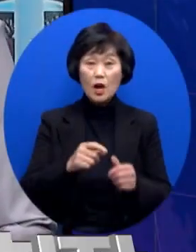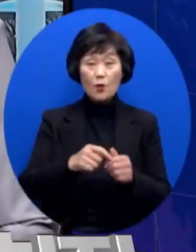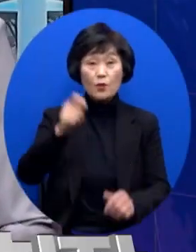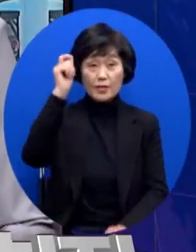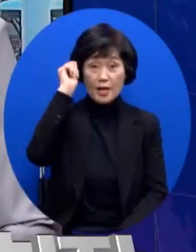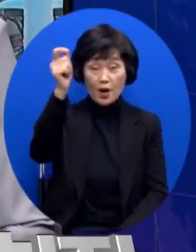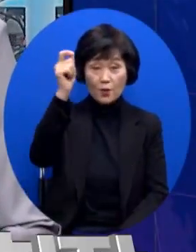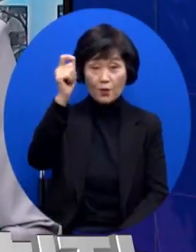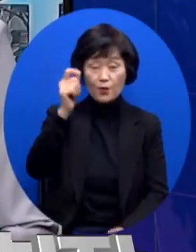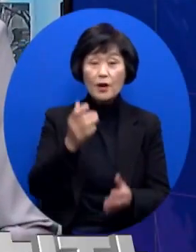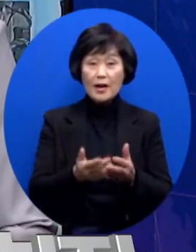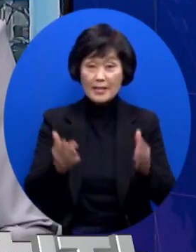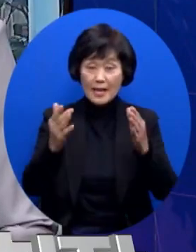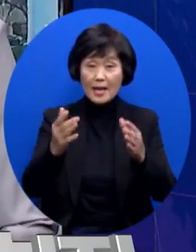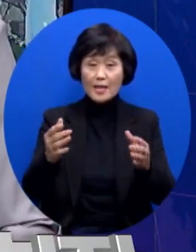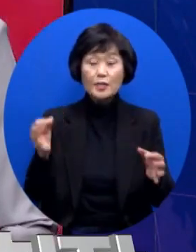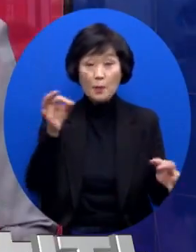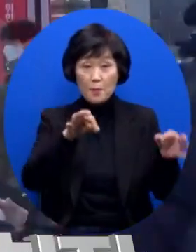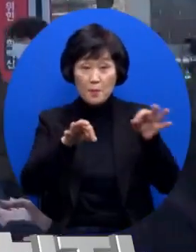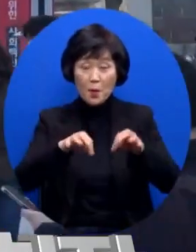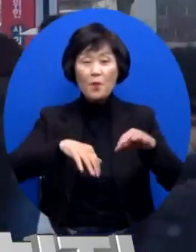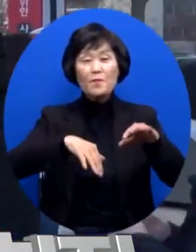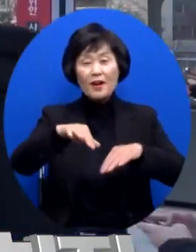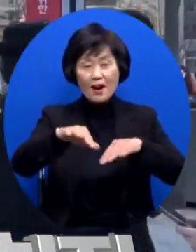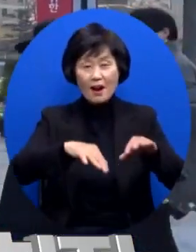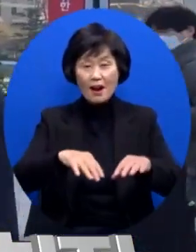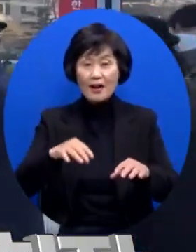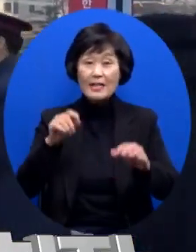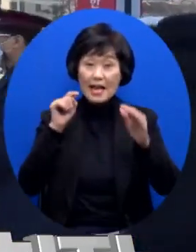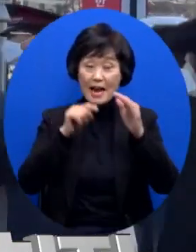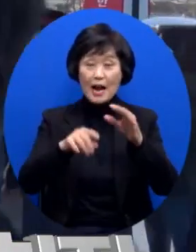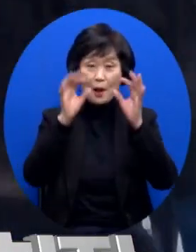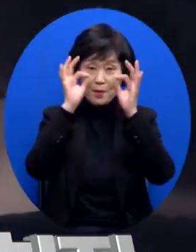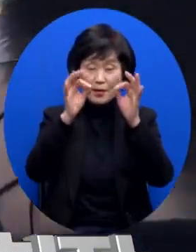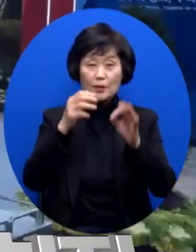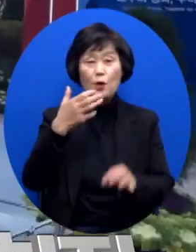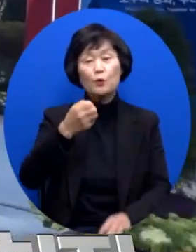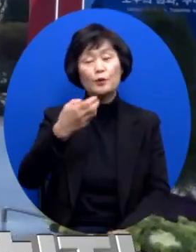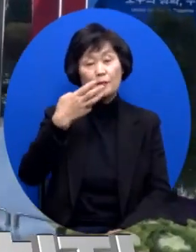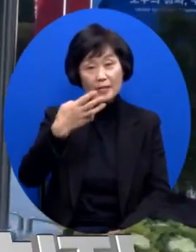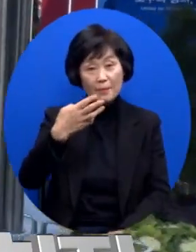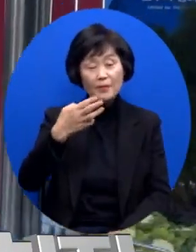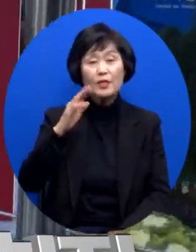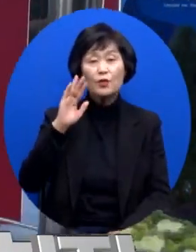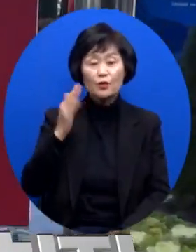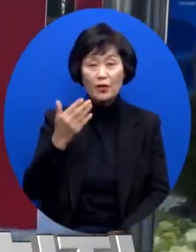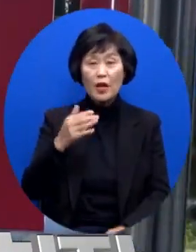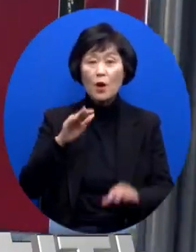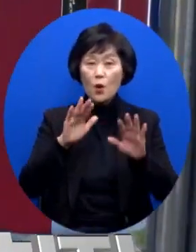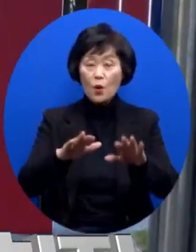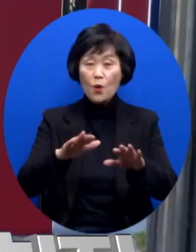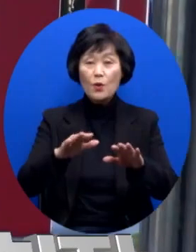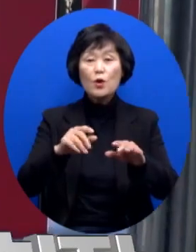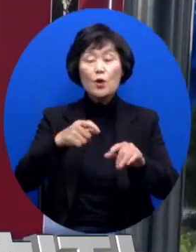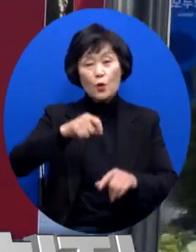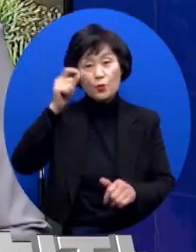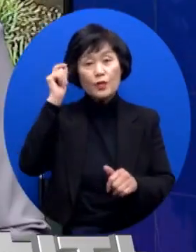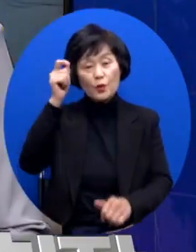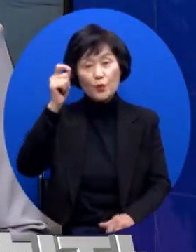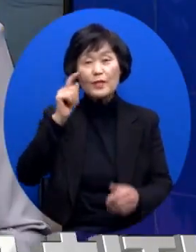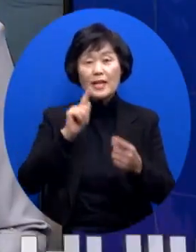구세군 자선냄비 거리모금 현장에 나가봤습니다. 93년째를 맞은 올해 거리모금 계획을 들어보겠습니다.